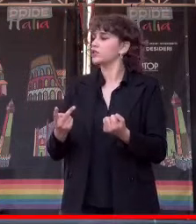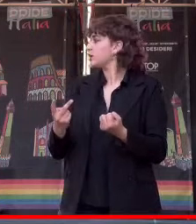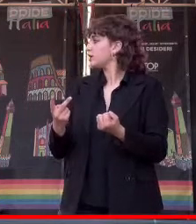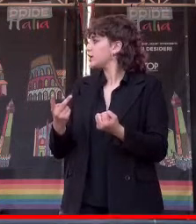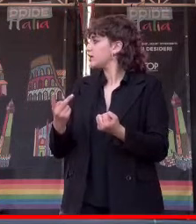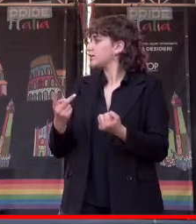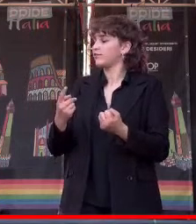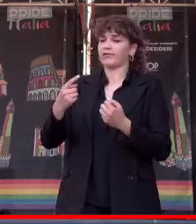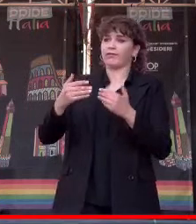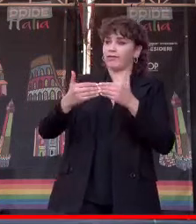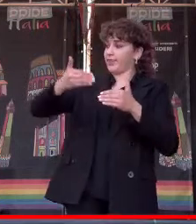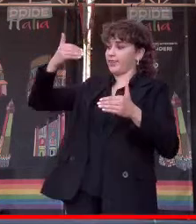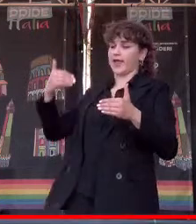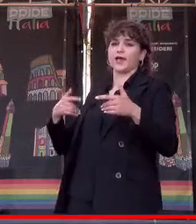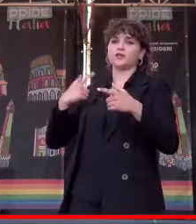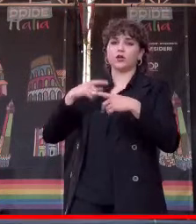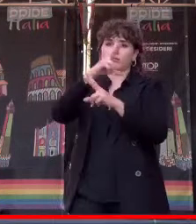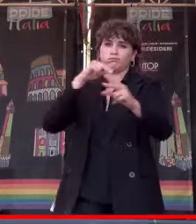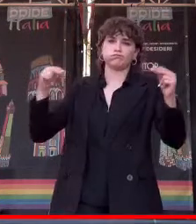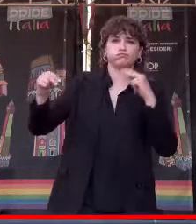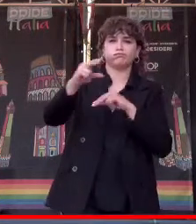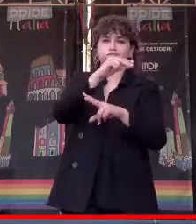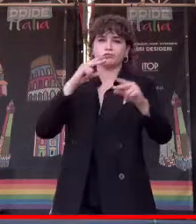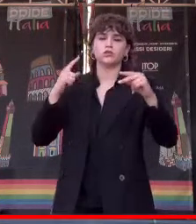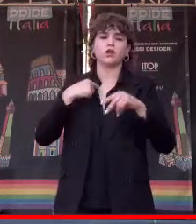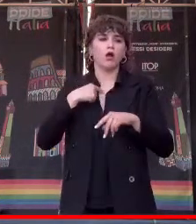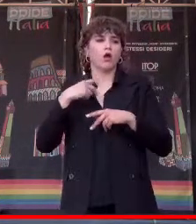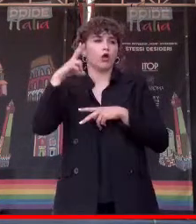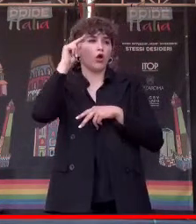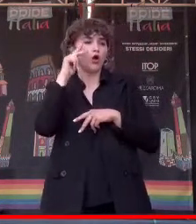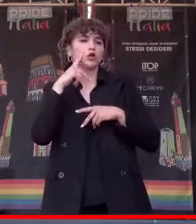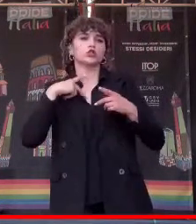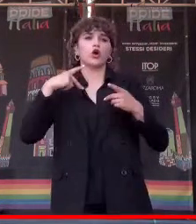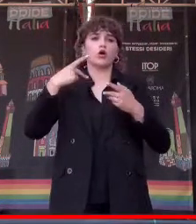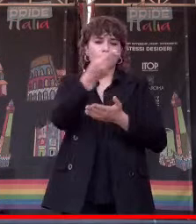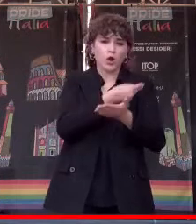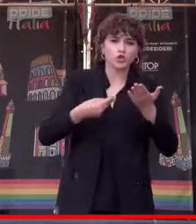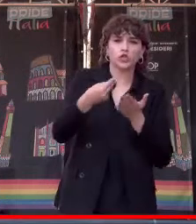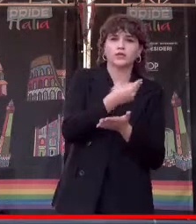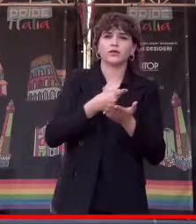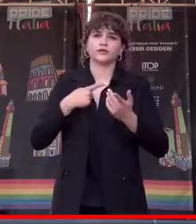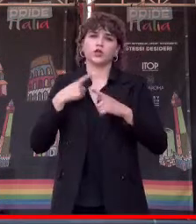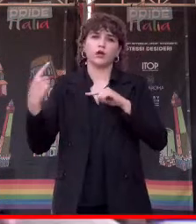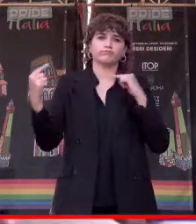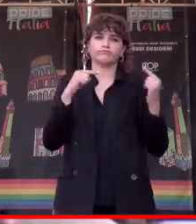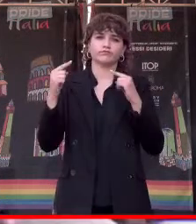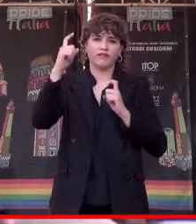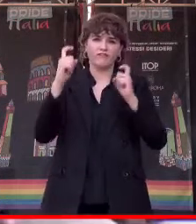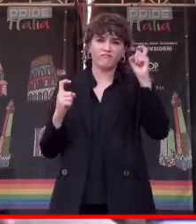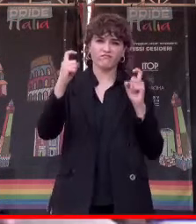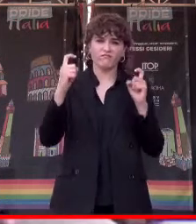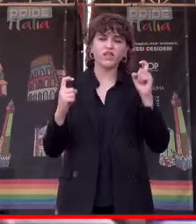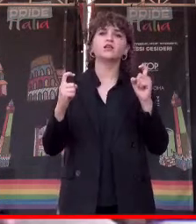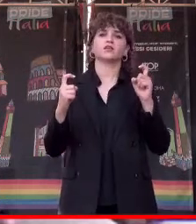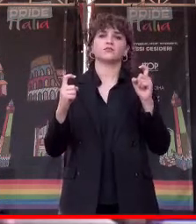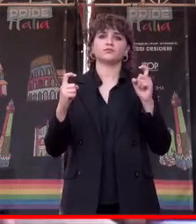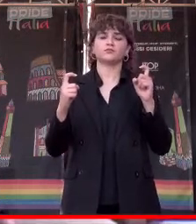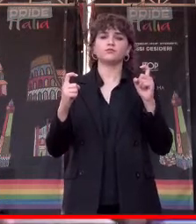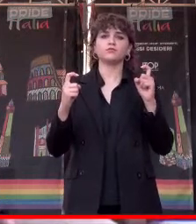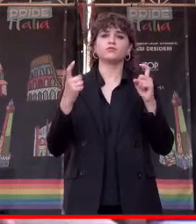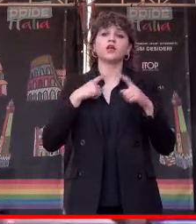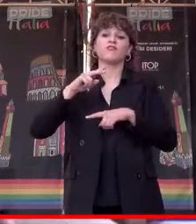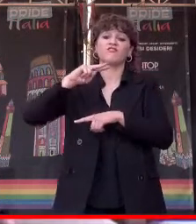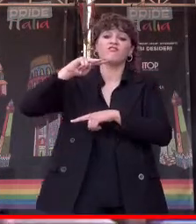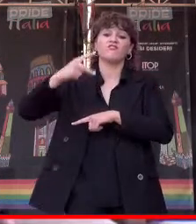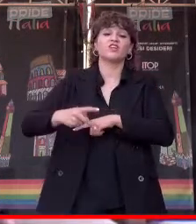parlare, no, ma qui, ma io conosco i progettisti, quindi insomma, e dobbiamo cambiare quindi le lenti. Adesso la vice sindaca, io credo che